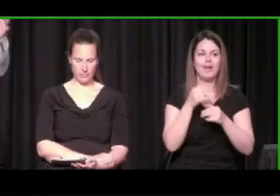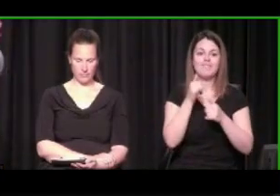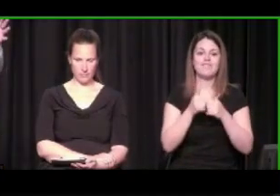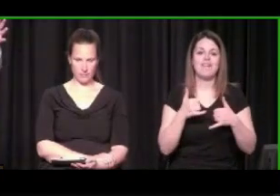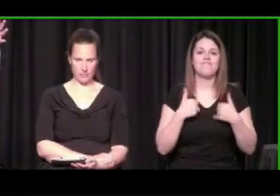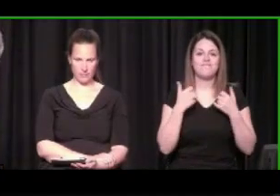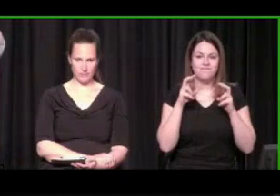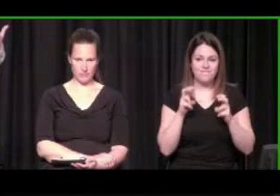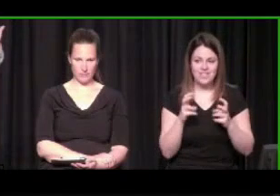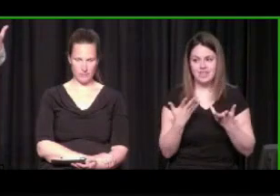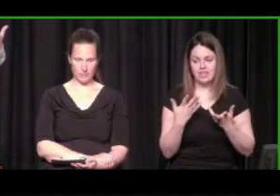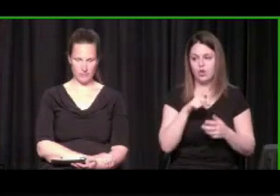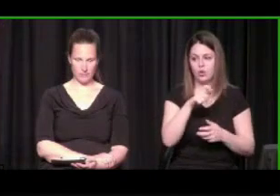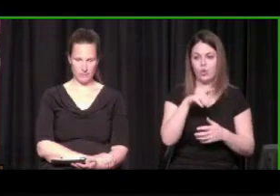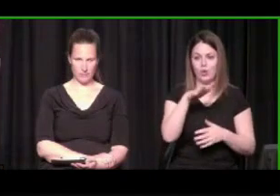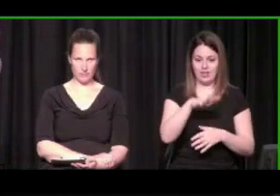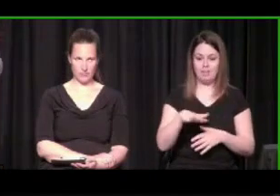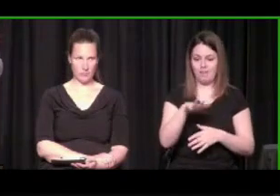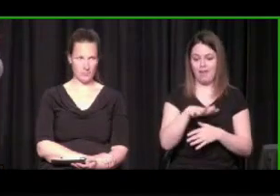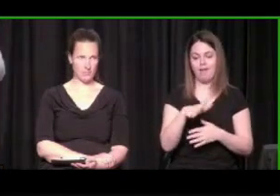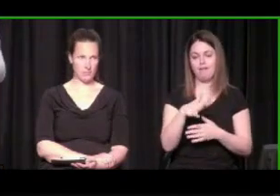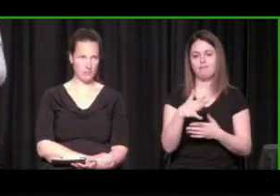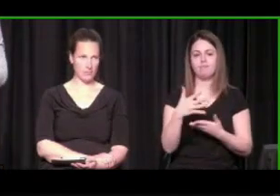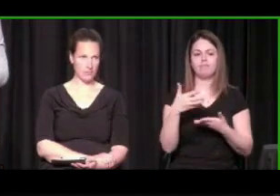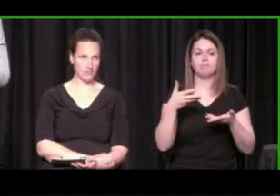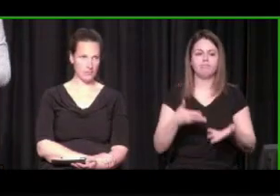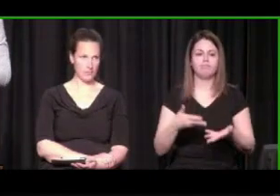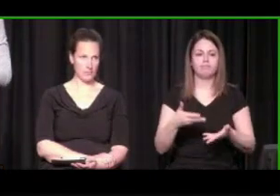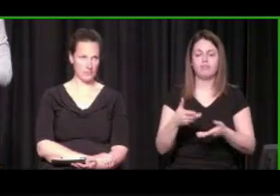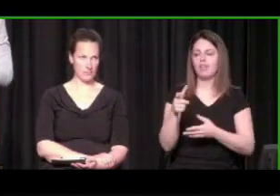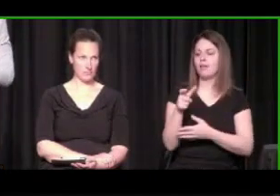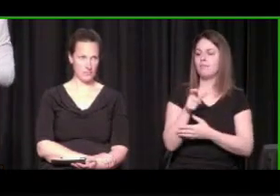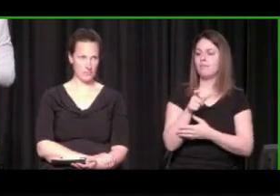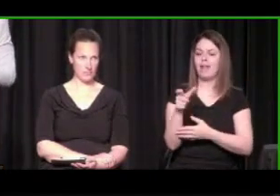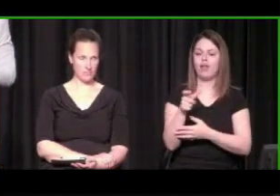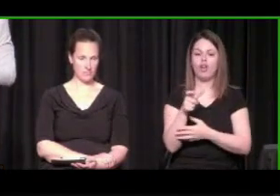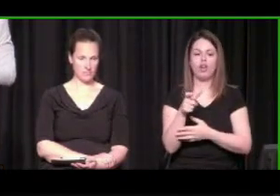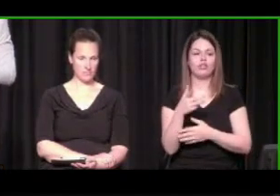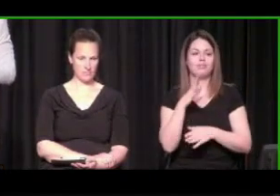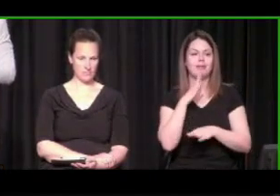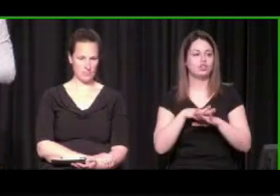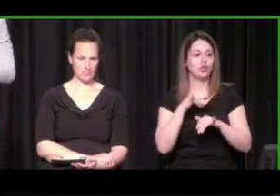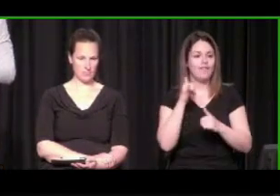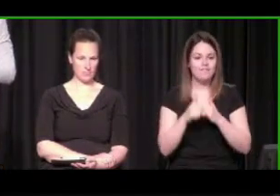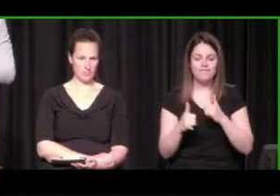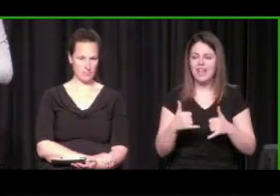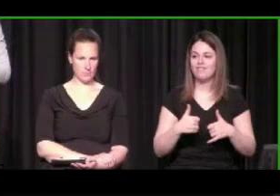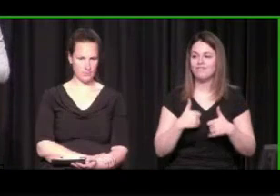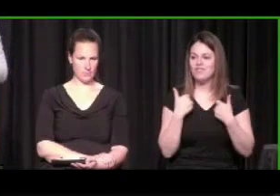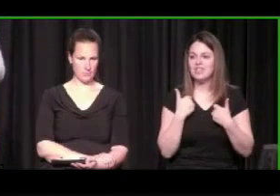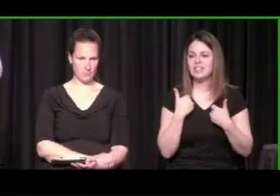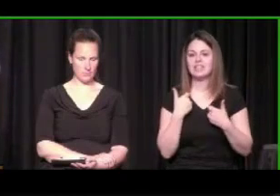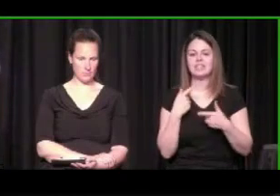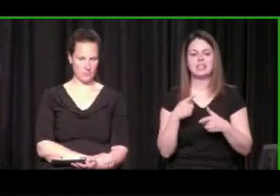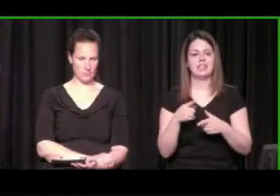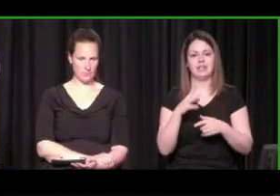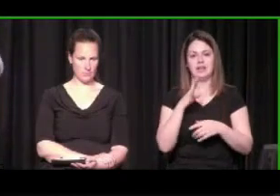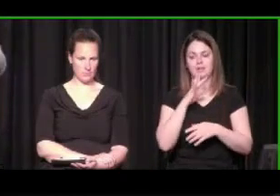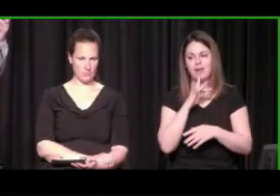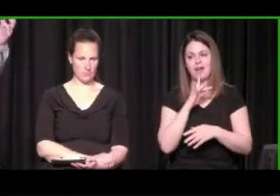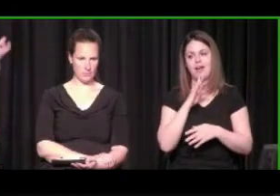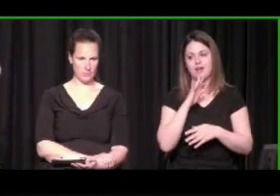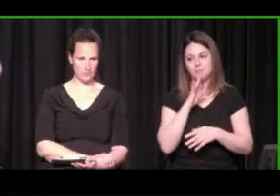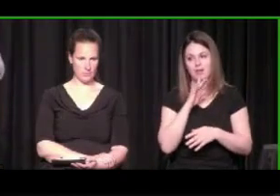vie, on est actuellement au Québec dans une période où la question de la fin de vie a été quand même mise de l'avant de